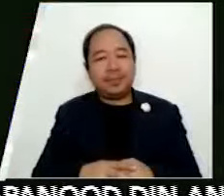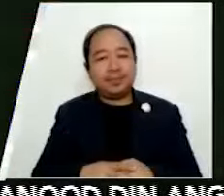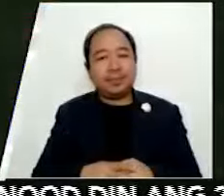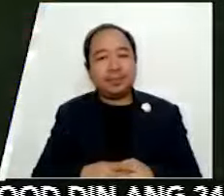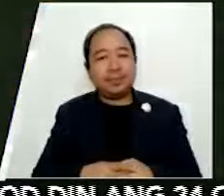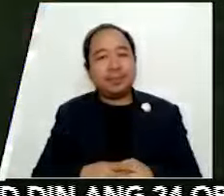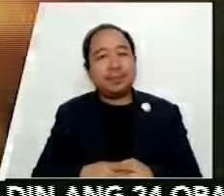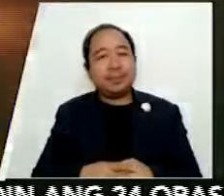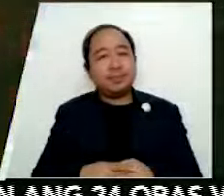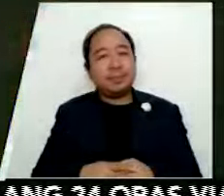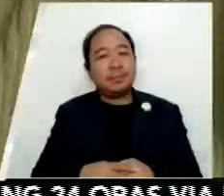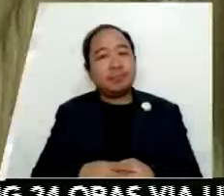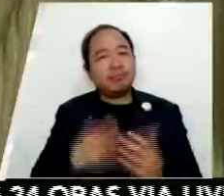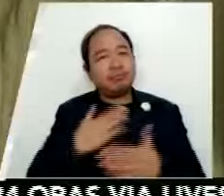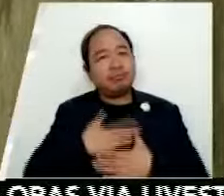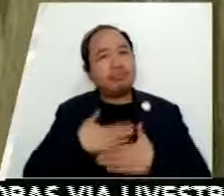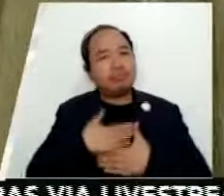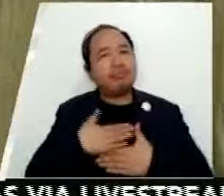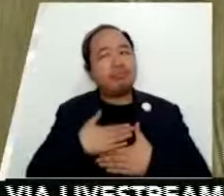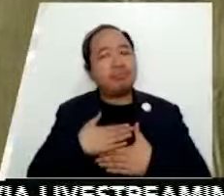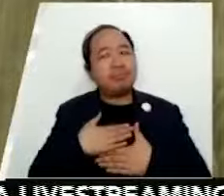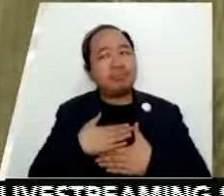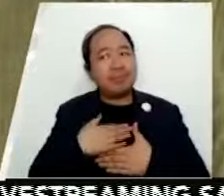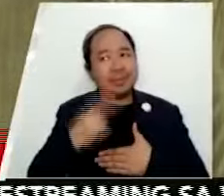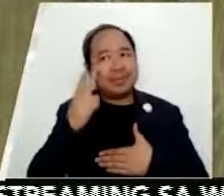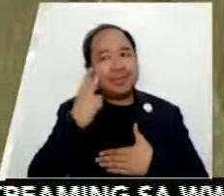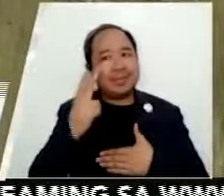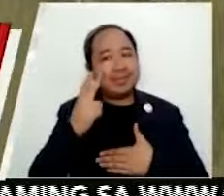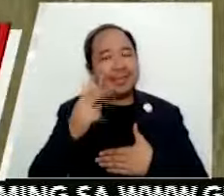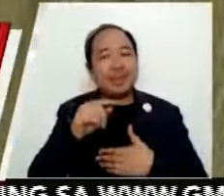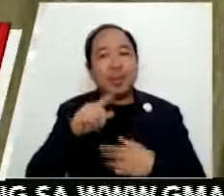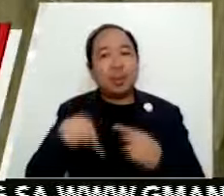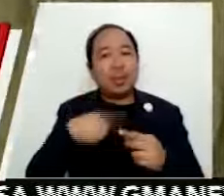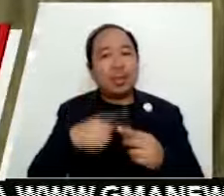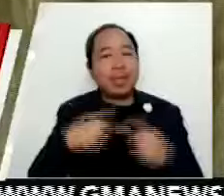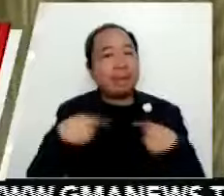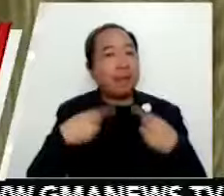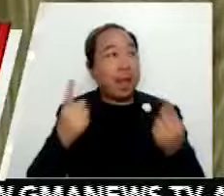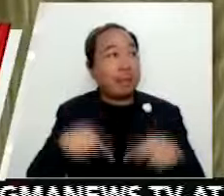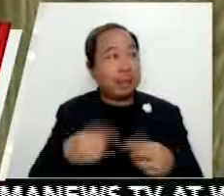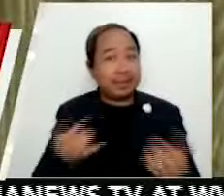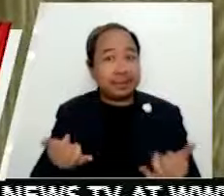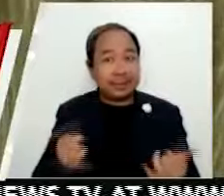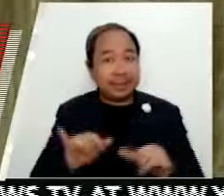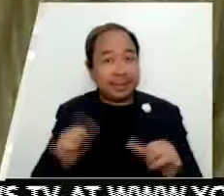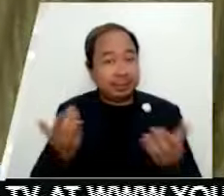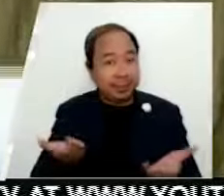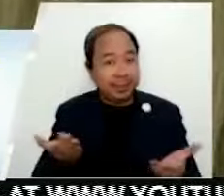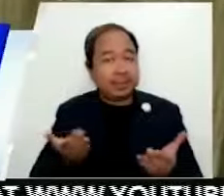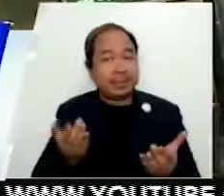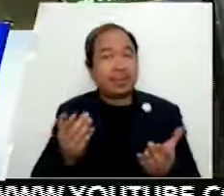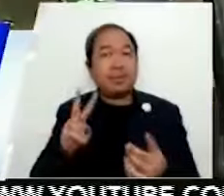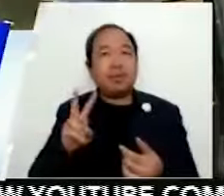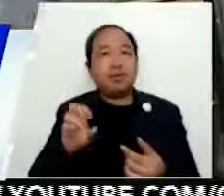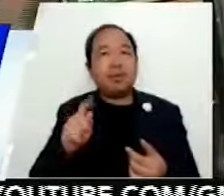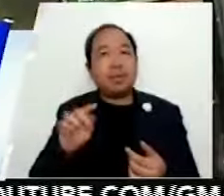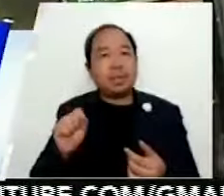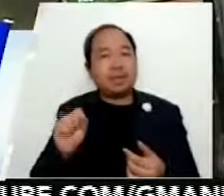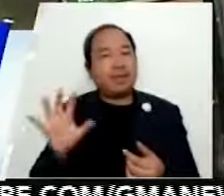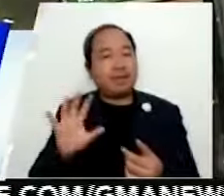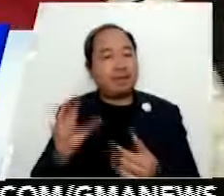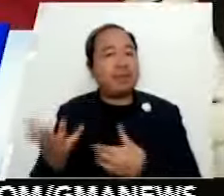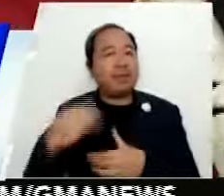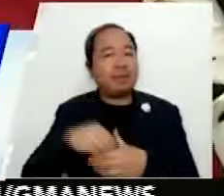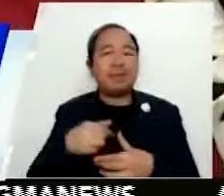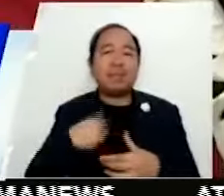Nakakatawang isipin na every time na merong mga ganitong event and kasama yung Voltes 5, masaya-masaya ako kasi